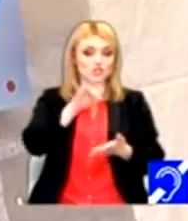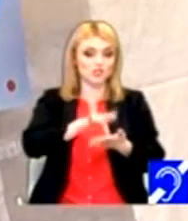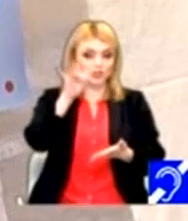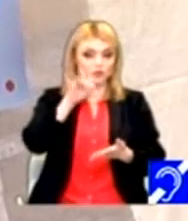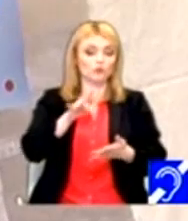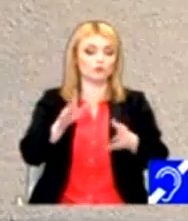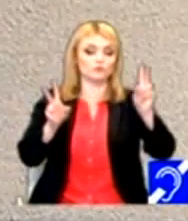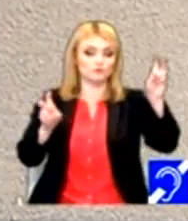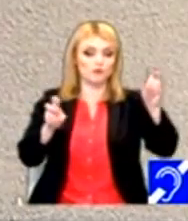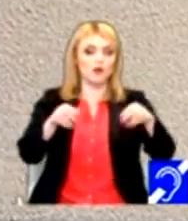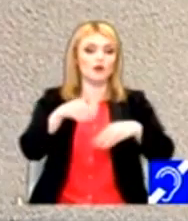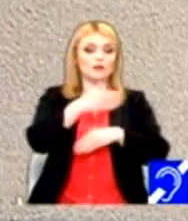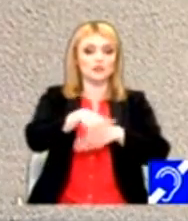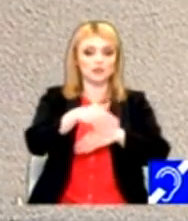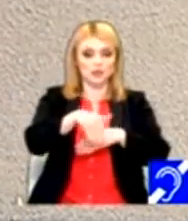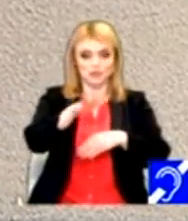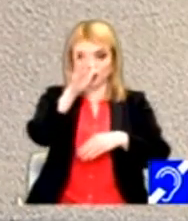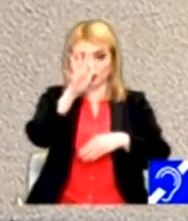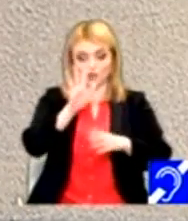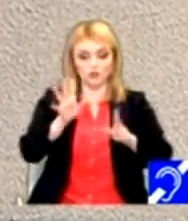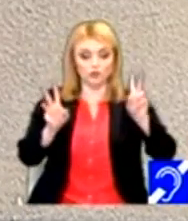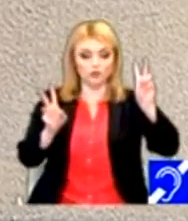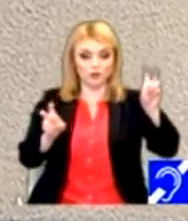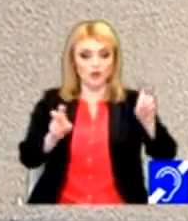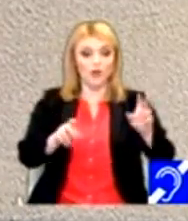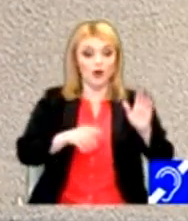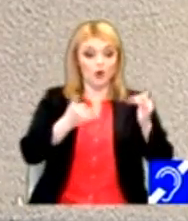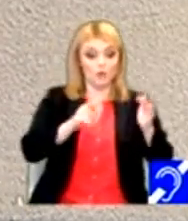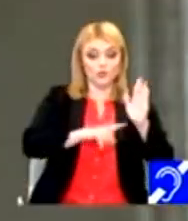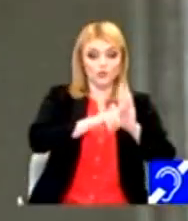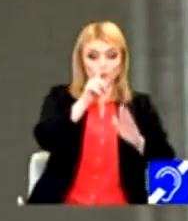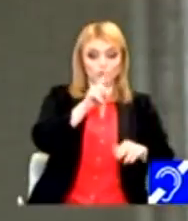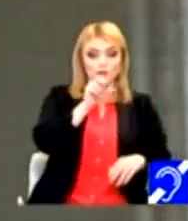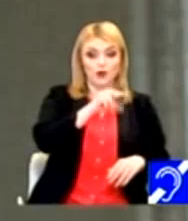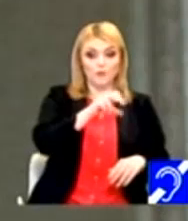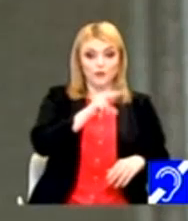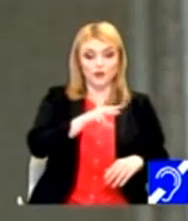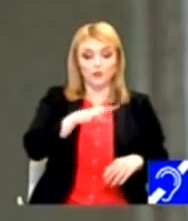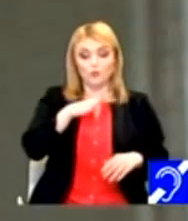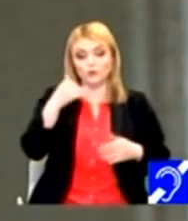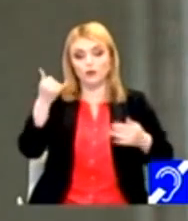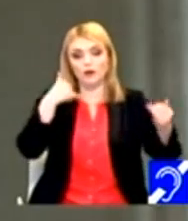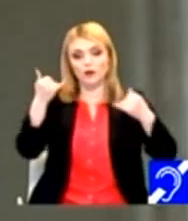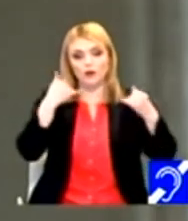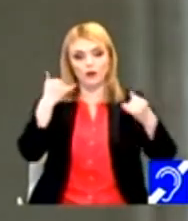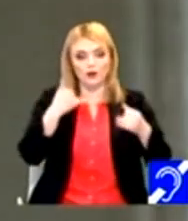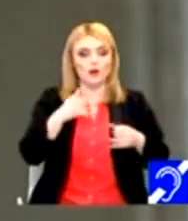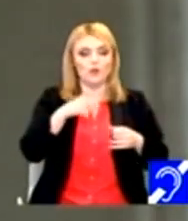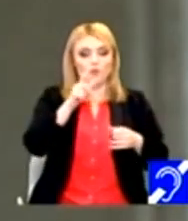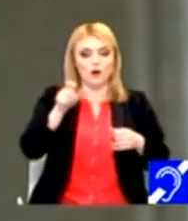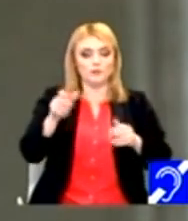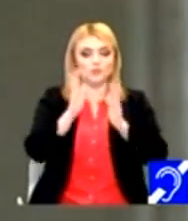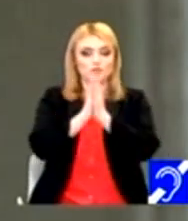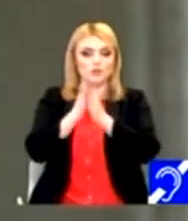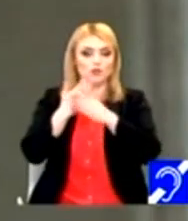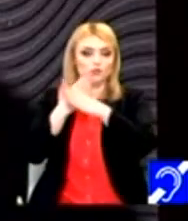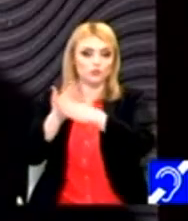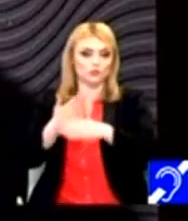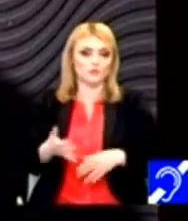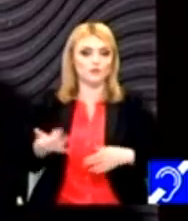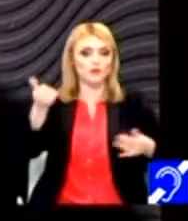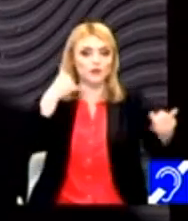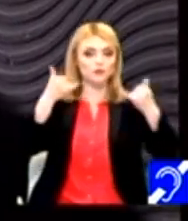2775 de lei ajutorul de șomaj. Vreau să vă spun că avem deja mii de oameni înregistrați care necesită acești bani pentru pâine, pentru necesități.